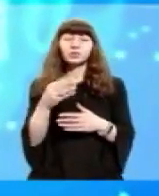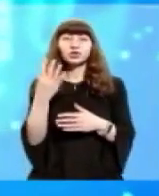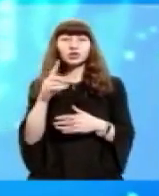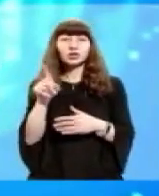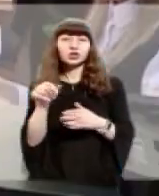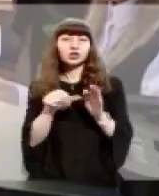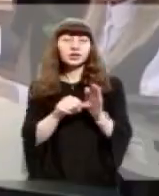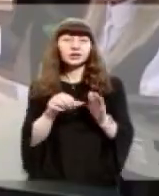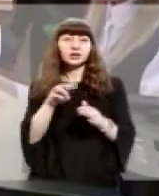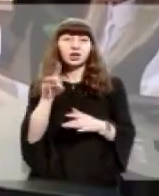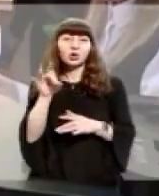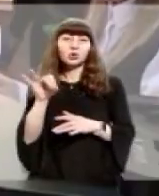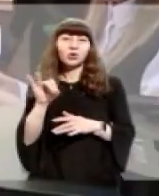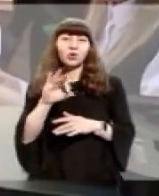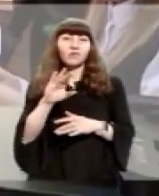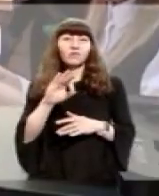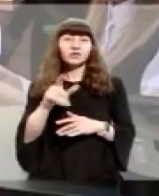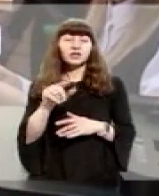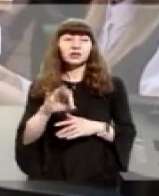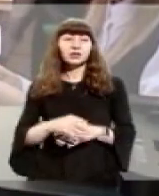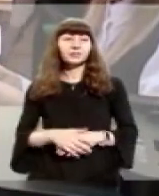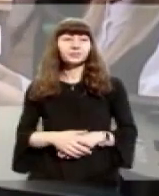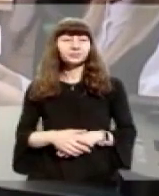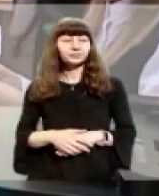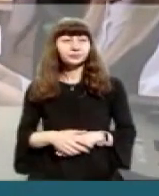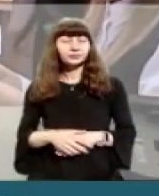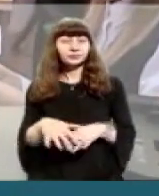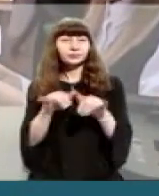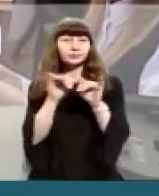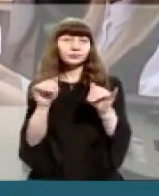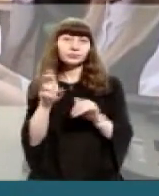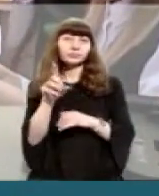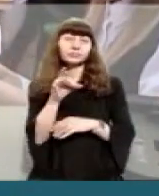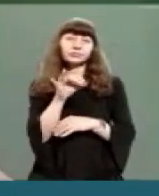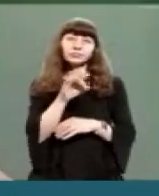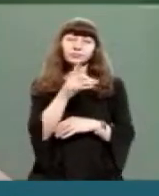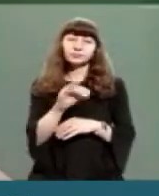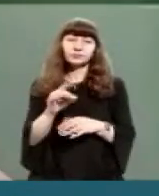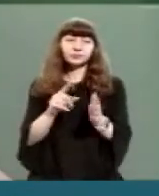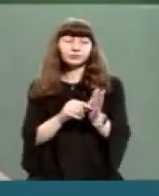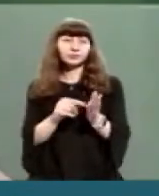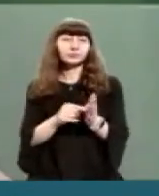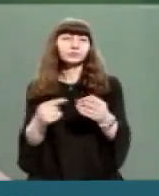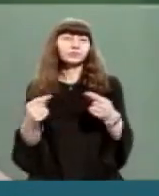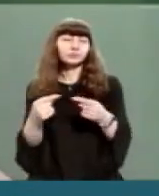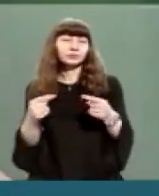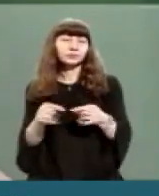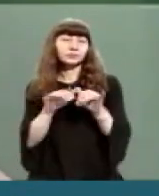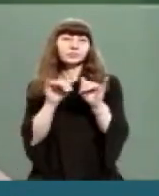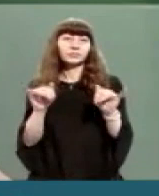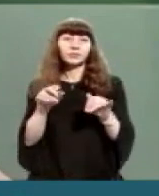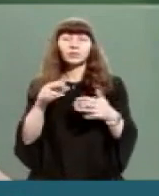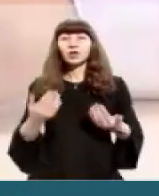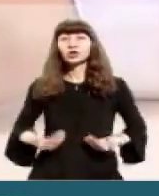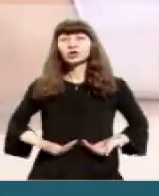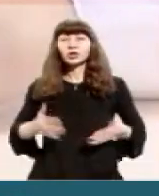тенге. Размеры базовой пенсии повышены с учетом ежегодного увеличения величины прожиточного минимума, а также в связи с повышением